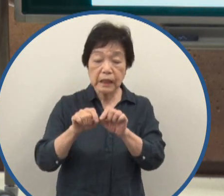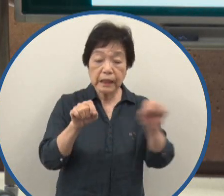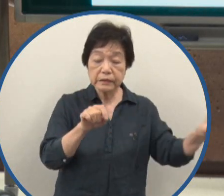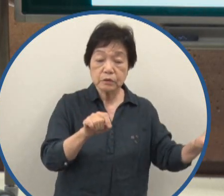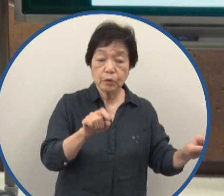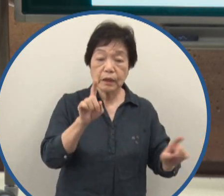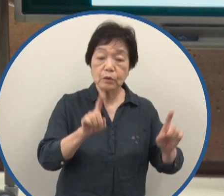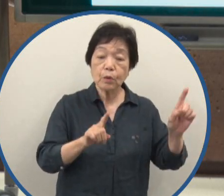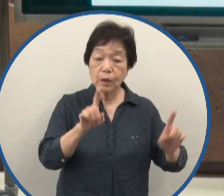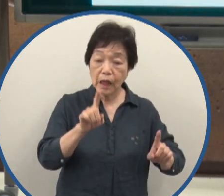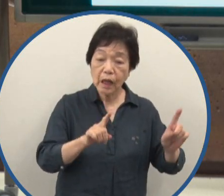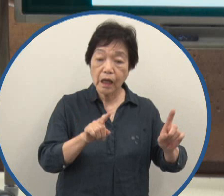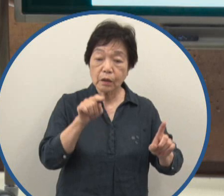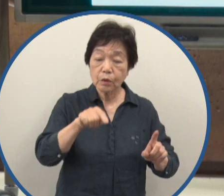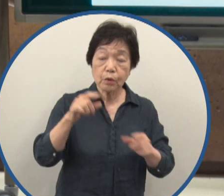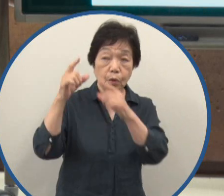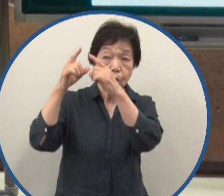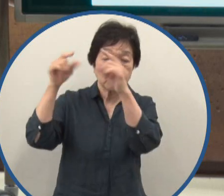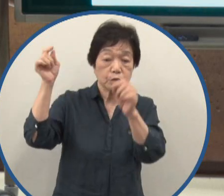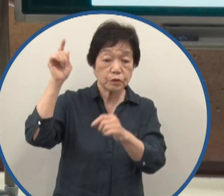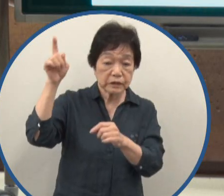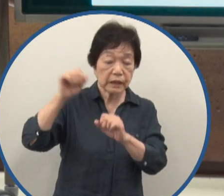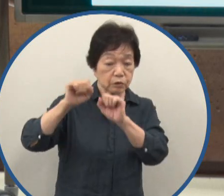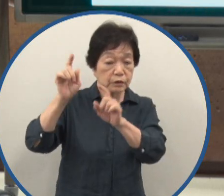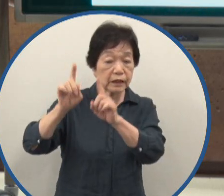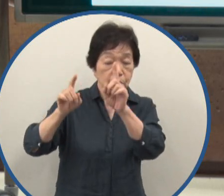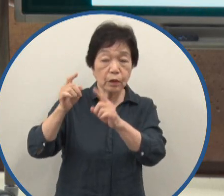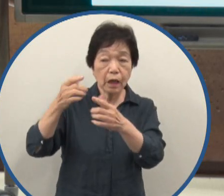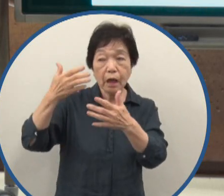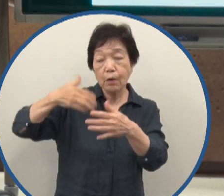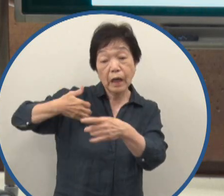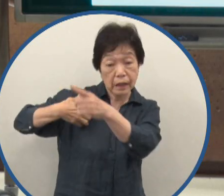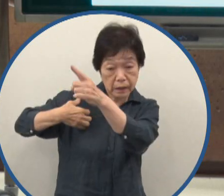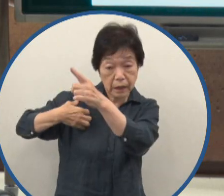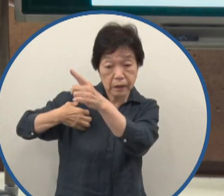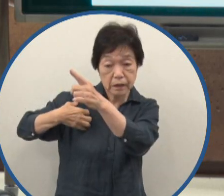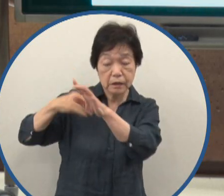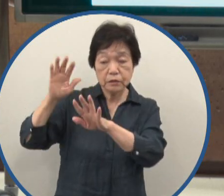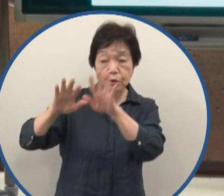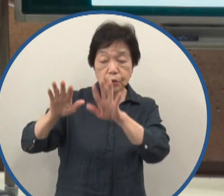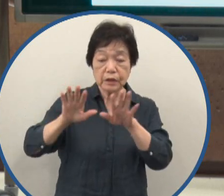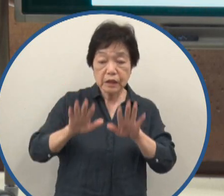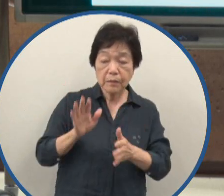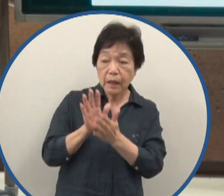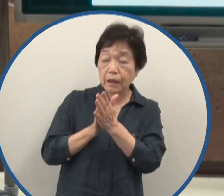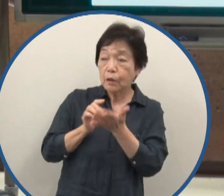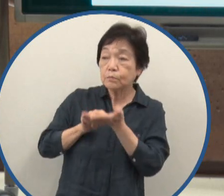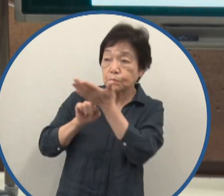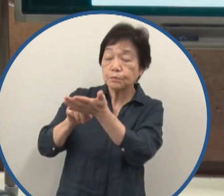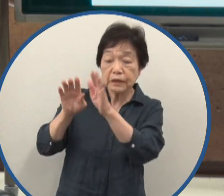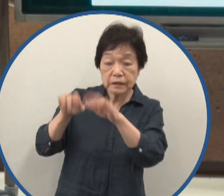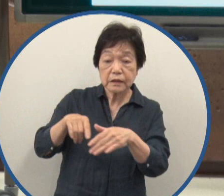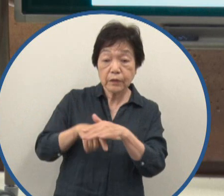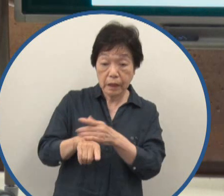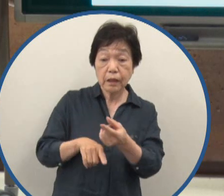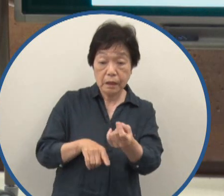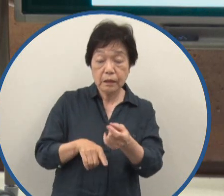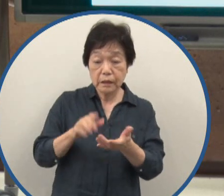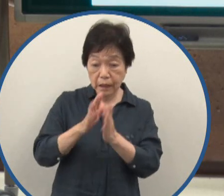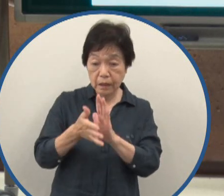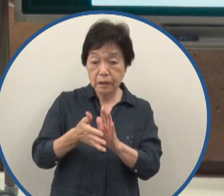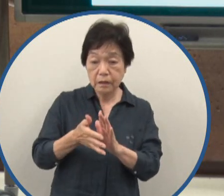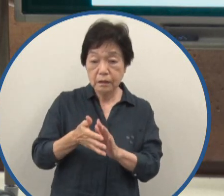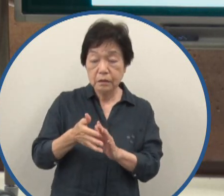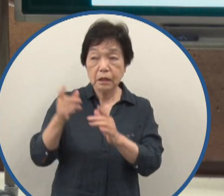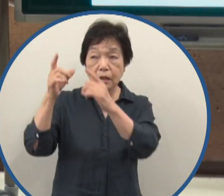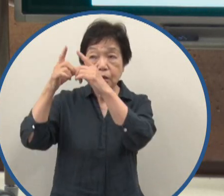かはあの国がですね、あのするかどうか見通せない中で の、 あの今回要請になったということだと思います。